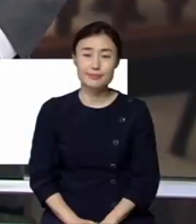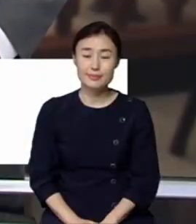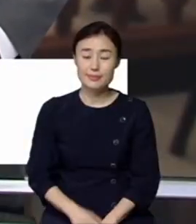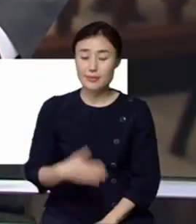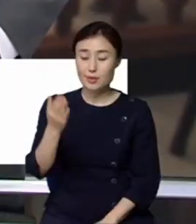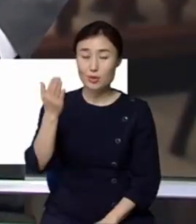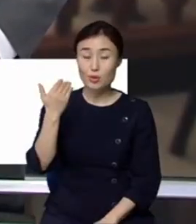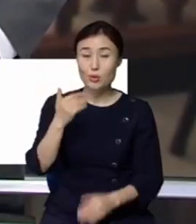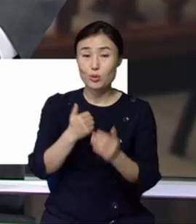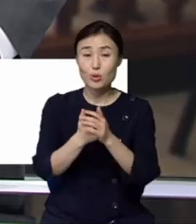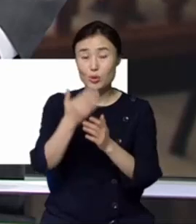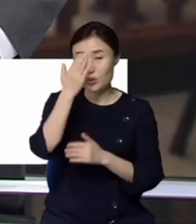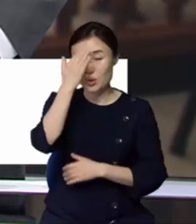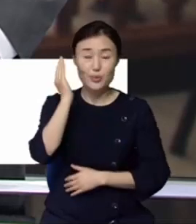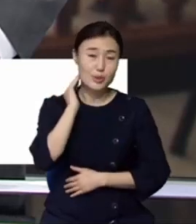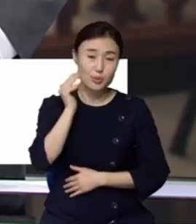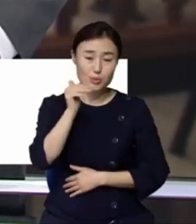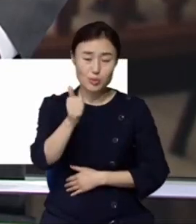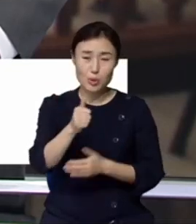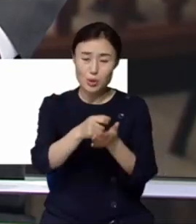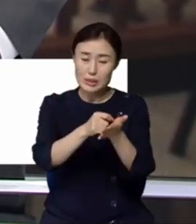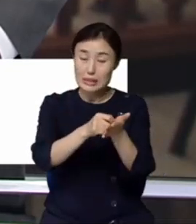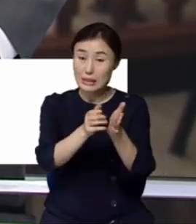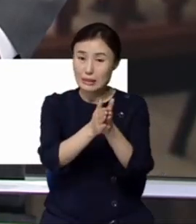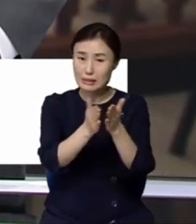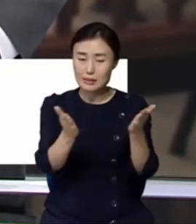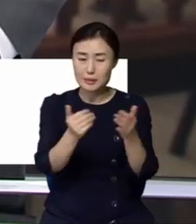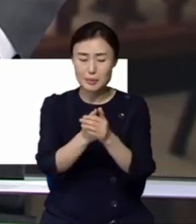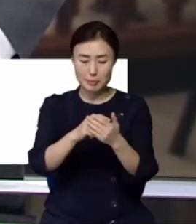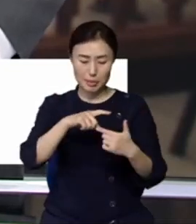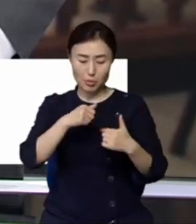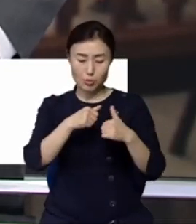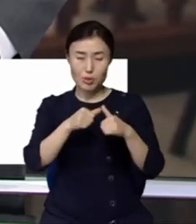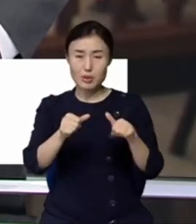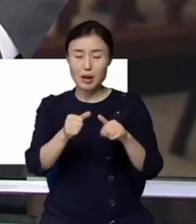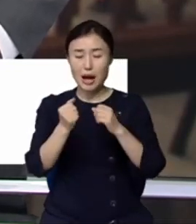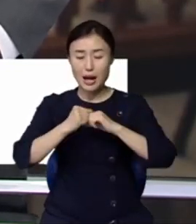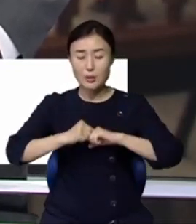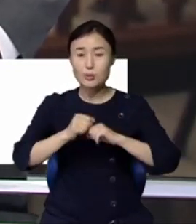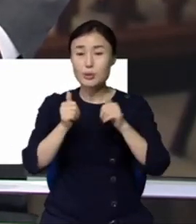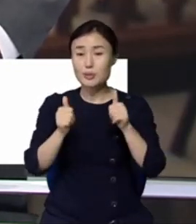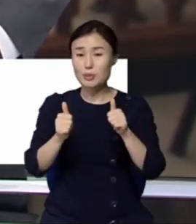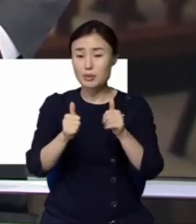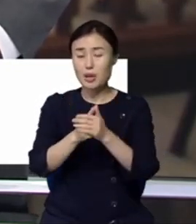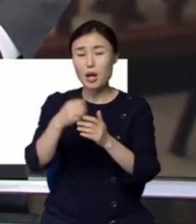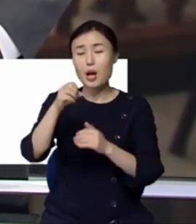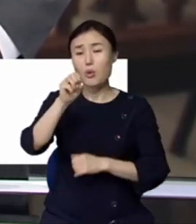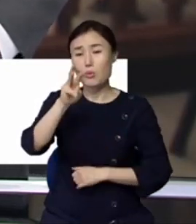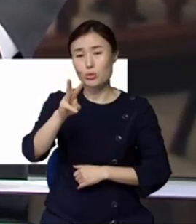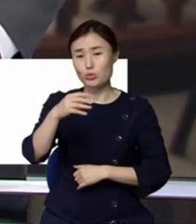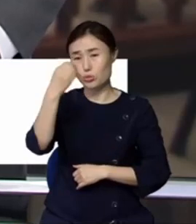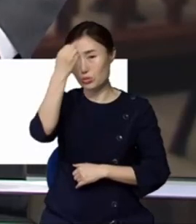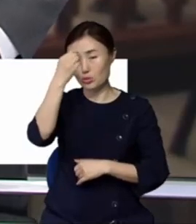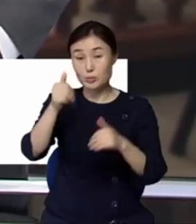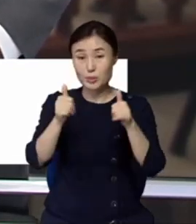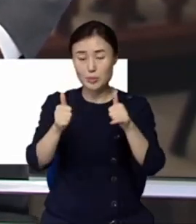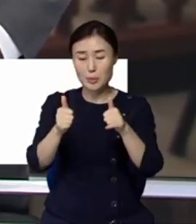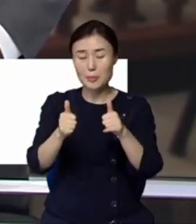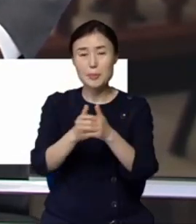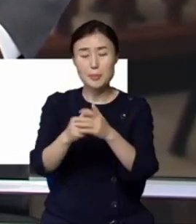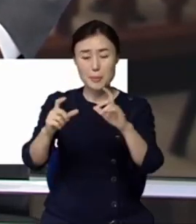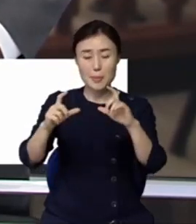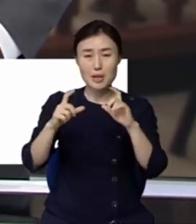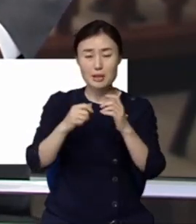고 전두환 씨의 회고록과 관련한 명예훼손 민사재판 항소심 선고가 오늘 광주고법에서 열렸습니다.